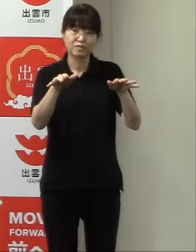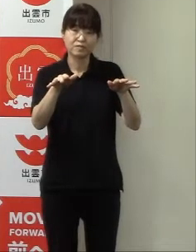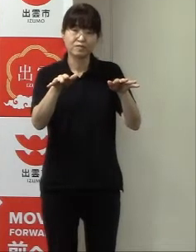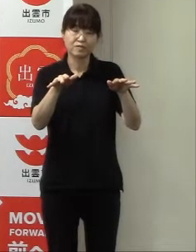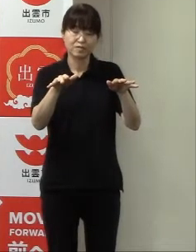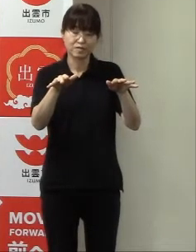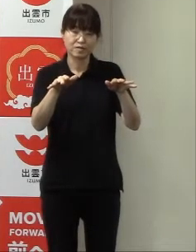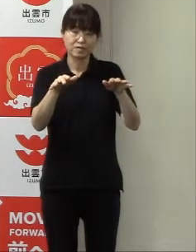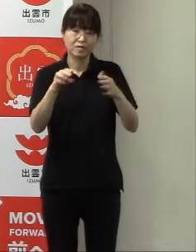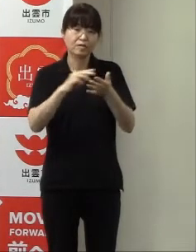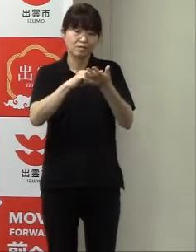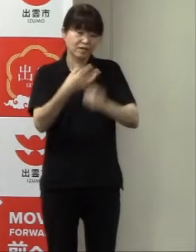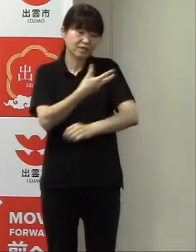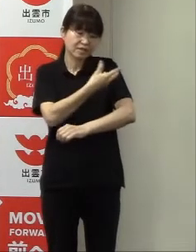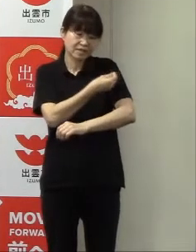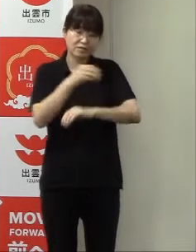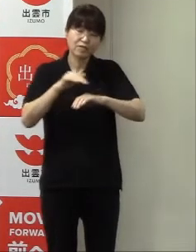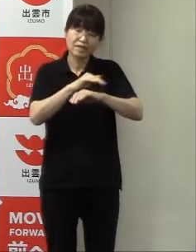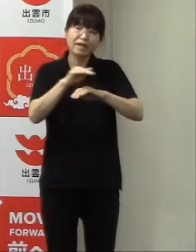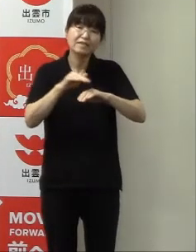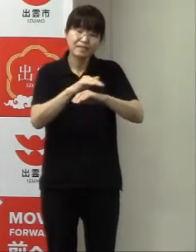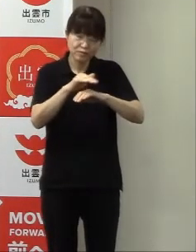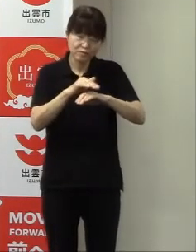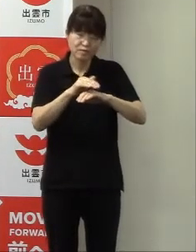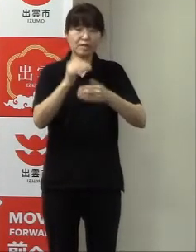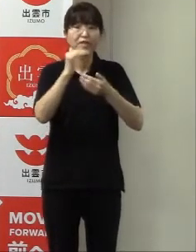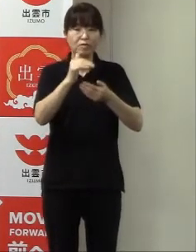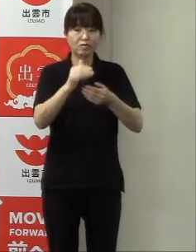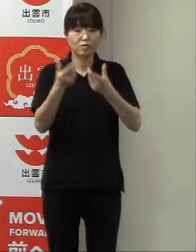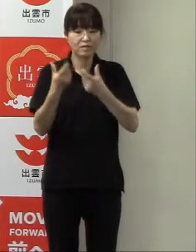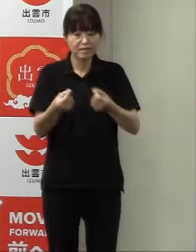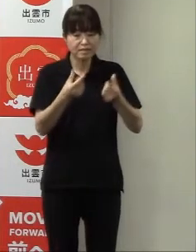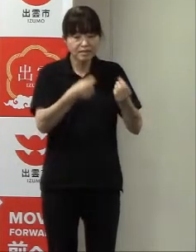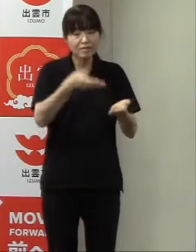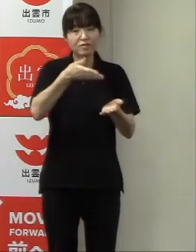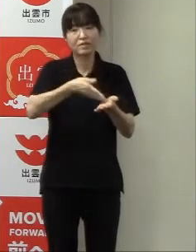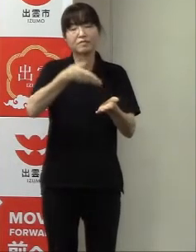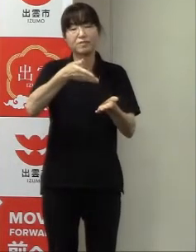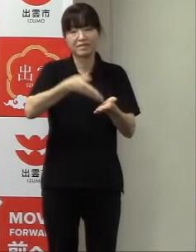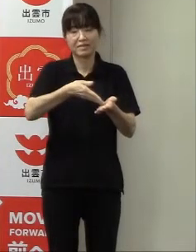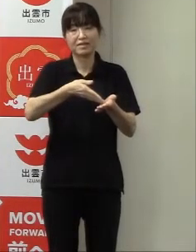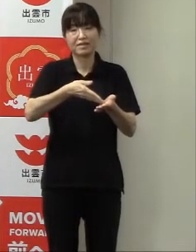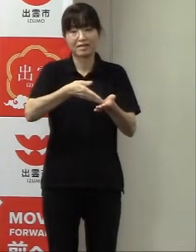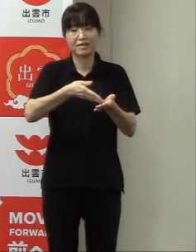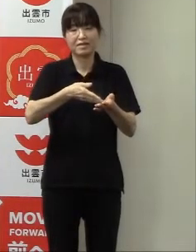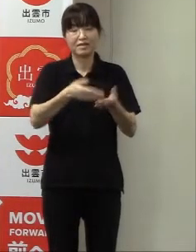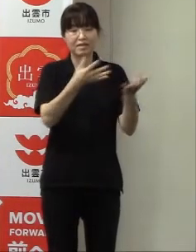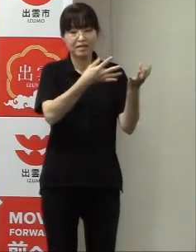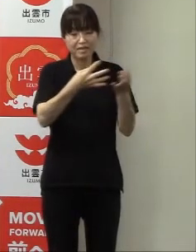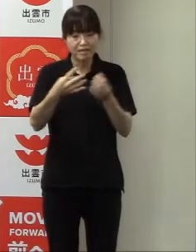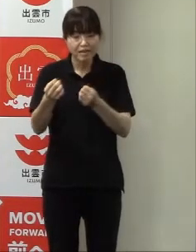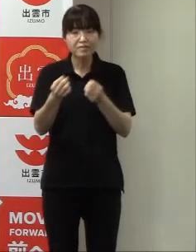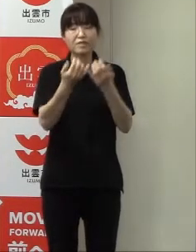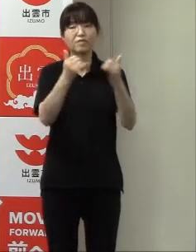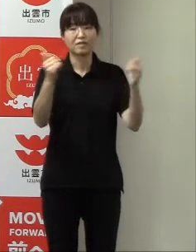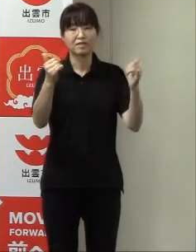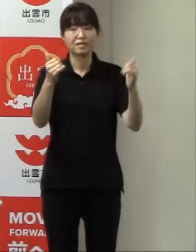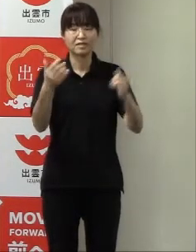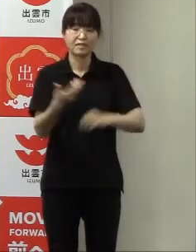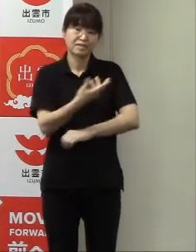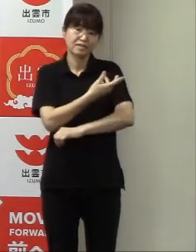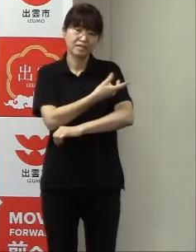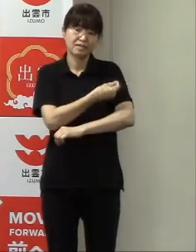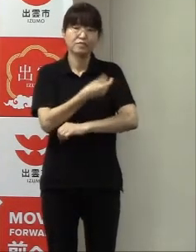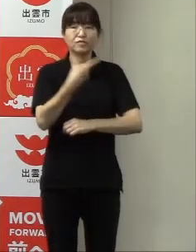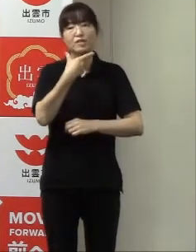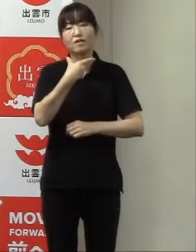ワクチン接種大切なことになってくると思いますので、そのようなこともきちんと説明をしていきながらですね、少しでも多くの皆さんに接種してい